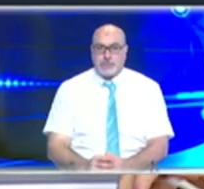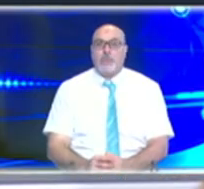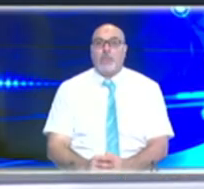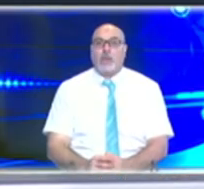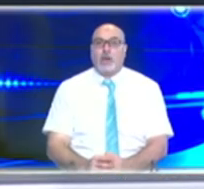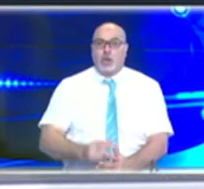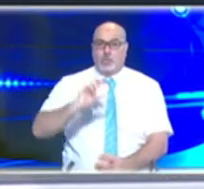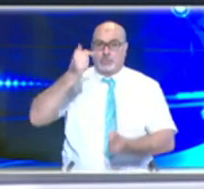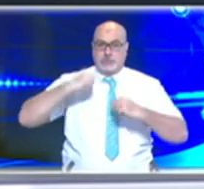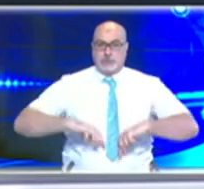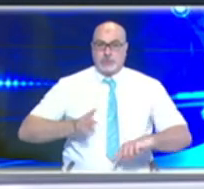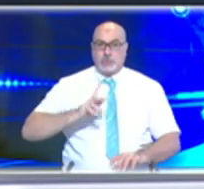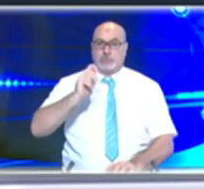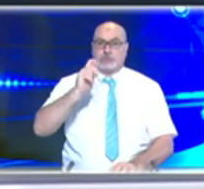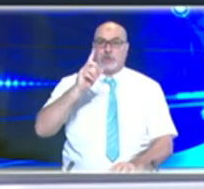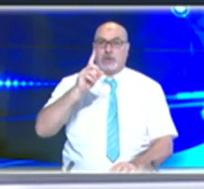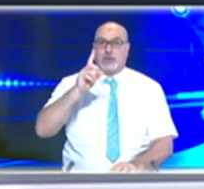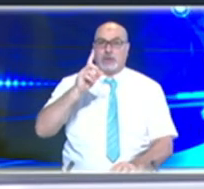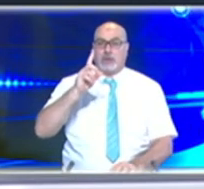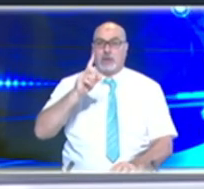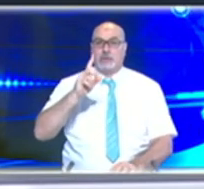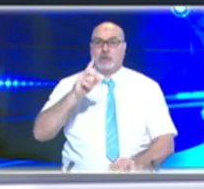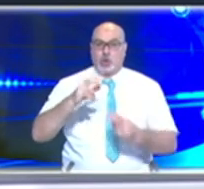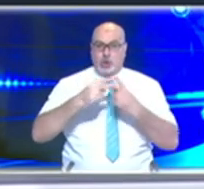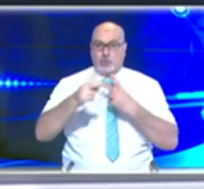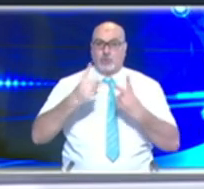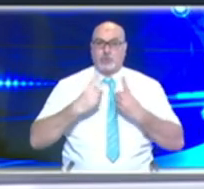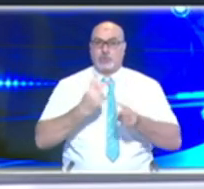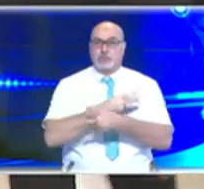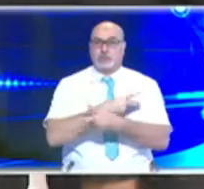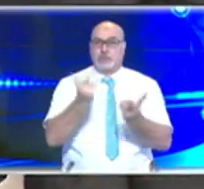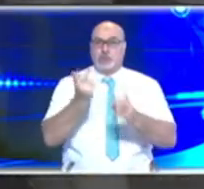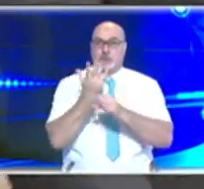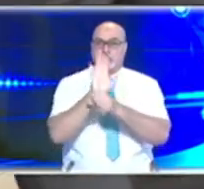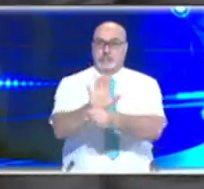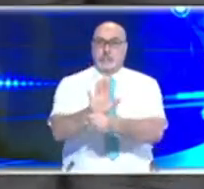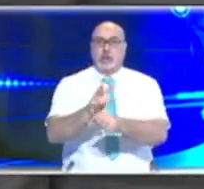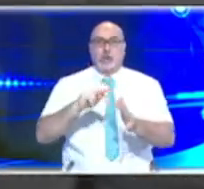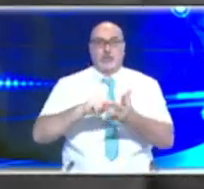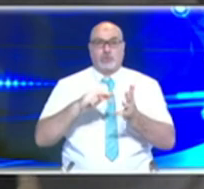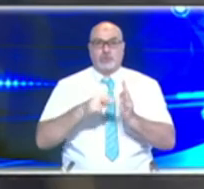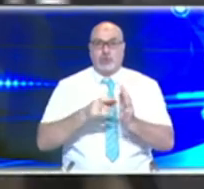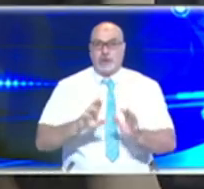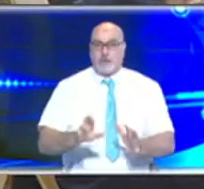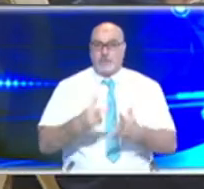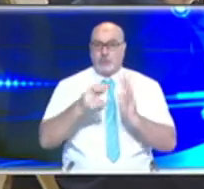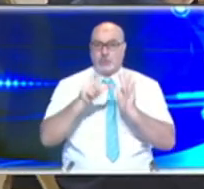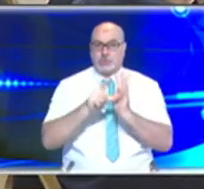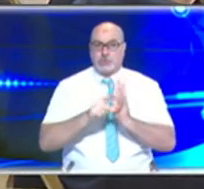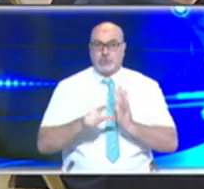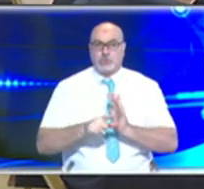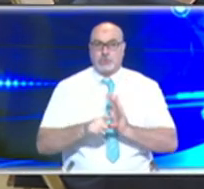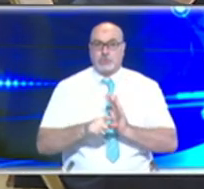وكان الوزير الأول عبد العزيز جراد قد عرض أمس مشروع القانون المتضمن